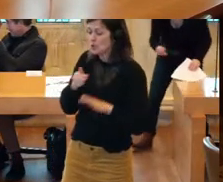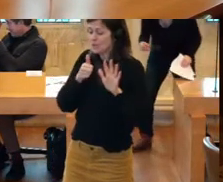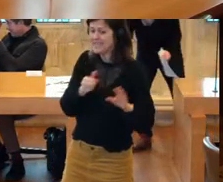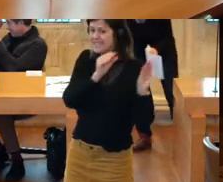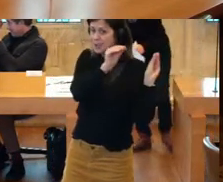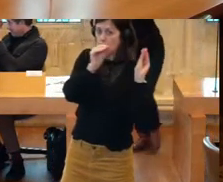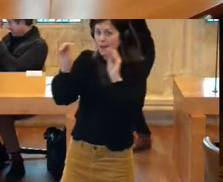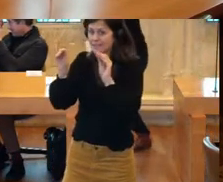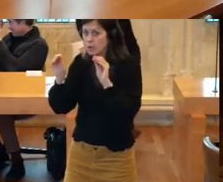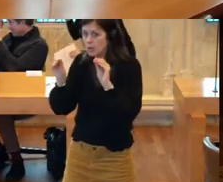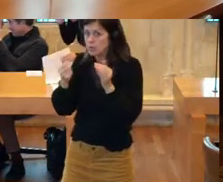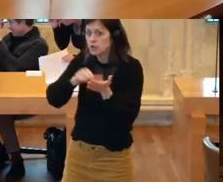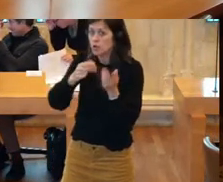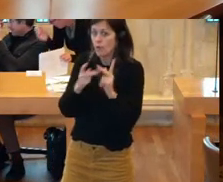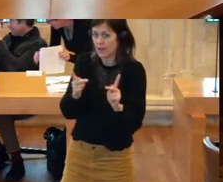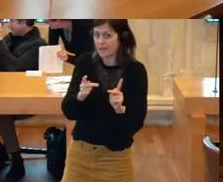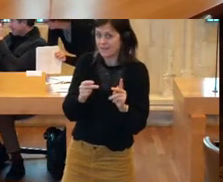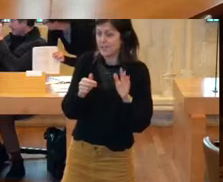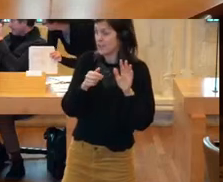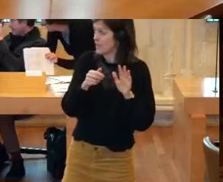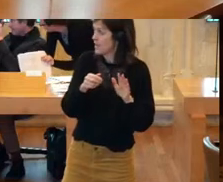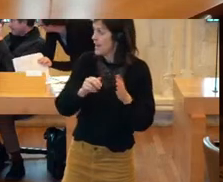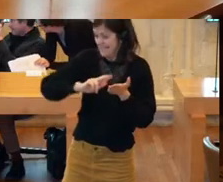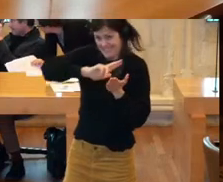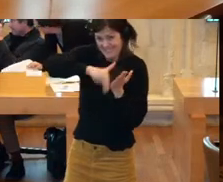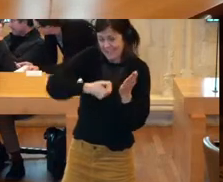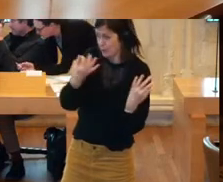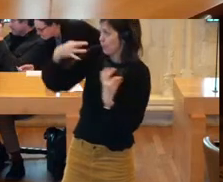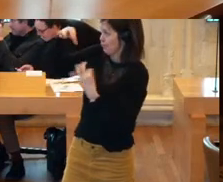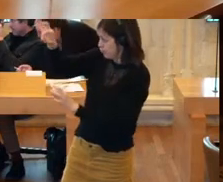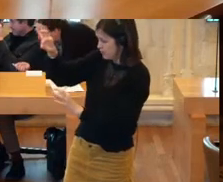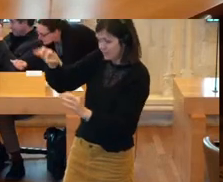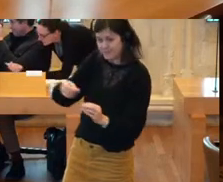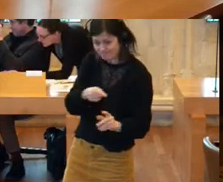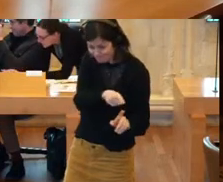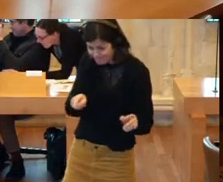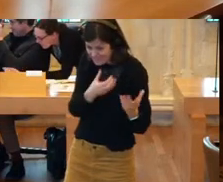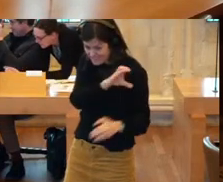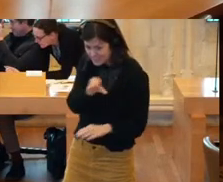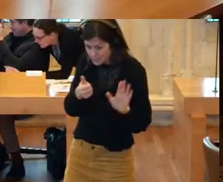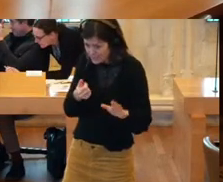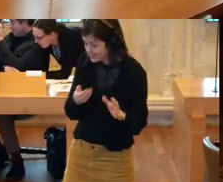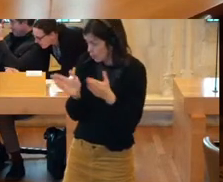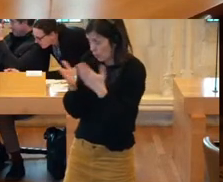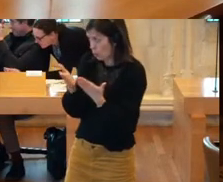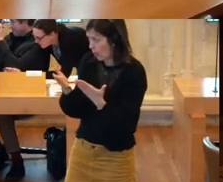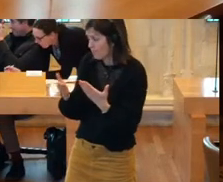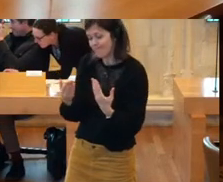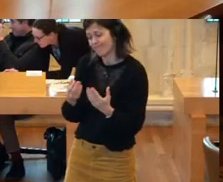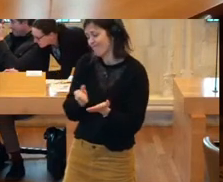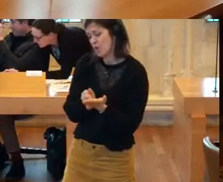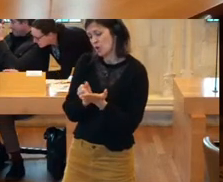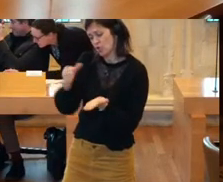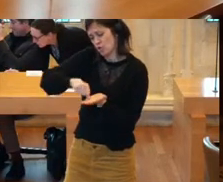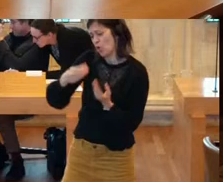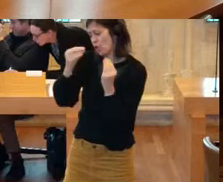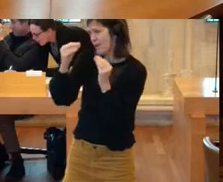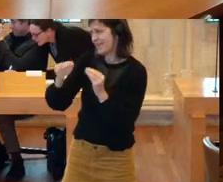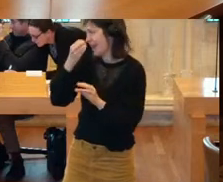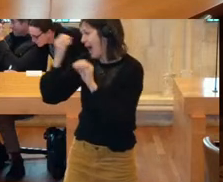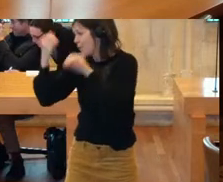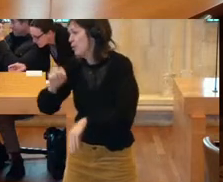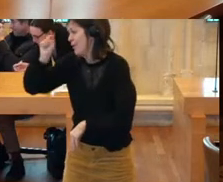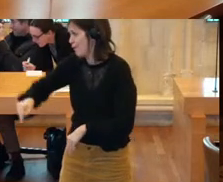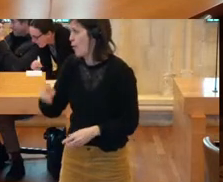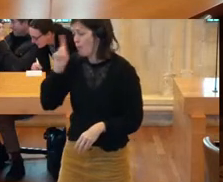cannais de l'hypercentre, vous demandant d'abandonner ce projet de centre commercial en raison des risques pour leur propre